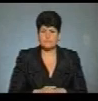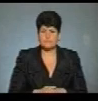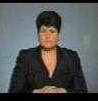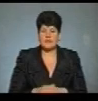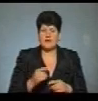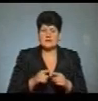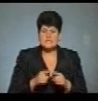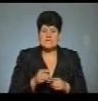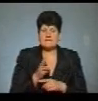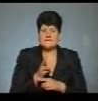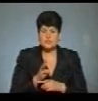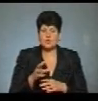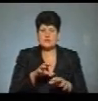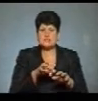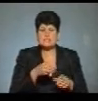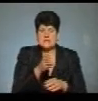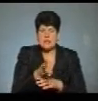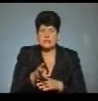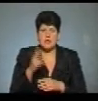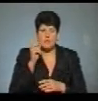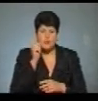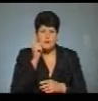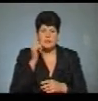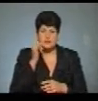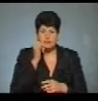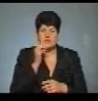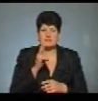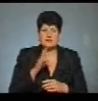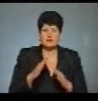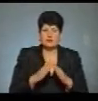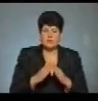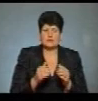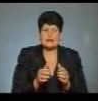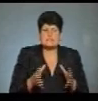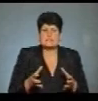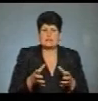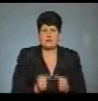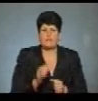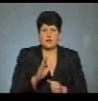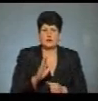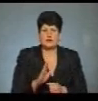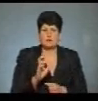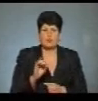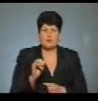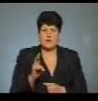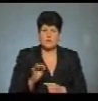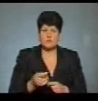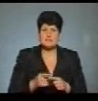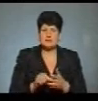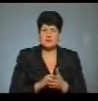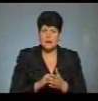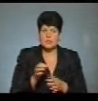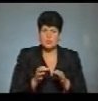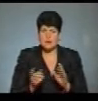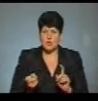А це відео відзняти на мобільний телефон з квартири будинку, поблизу якого затримували Володимира Букатку. Ці матеріали суддя